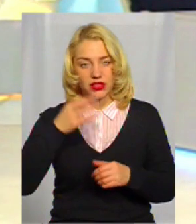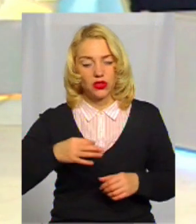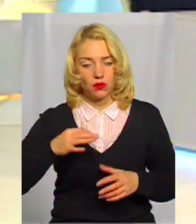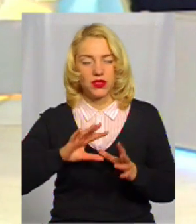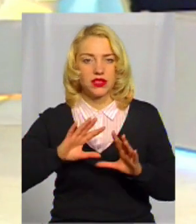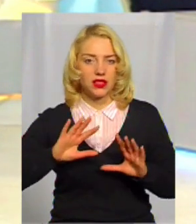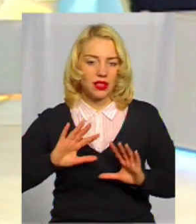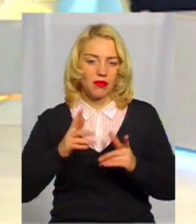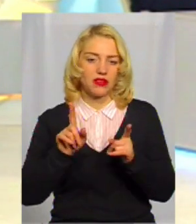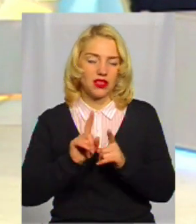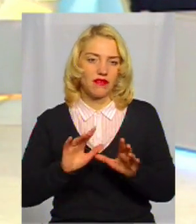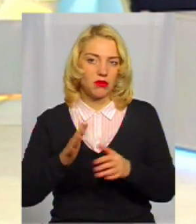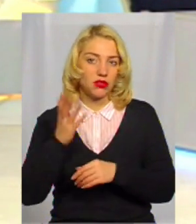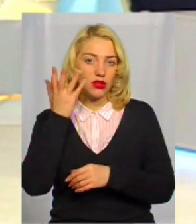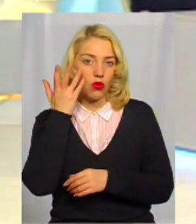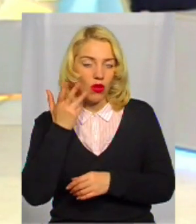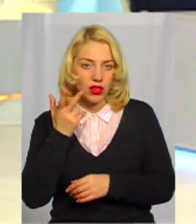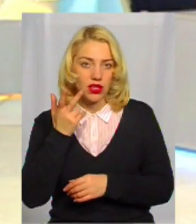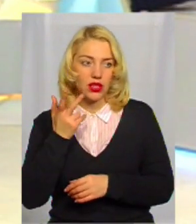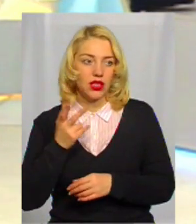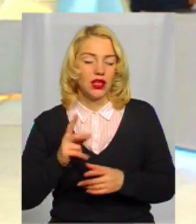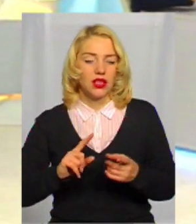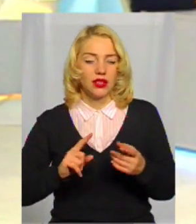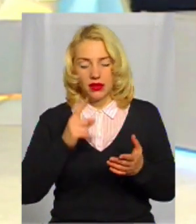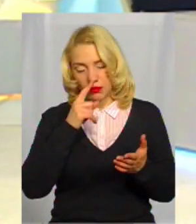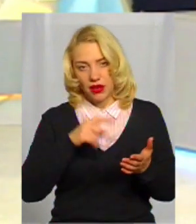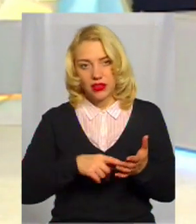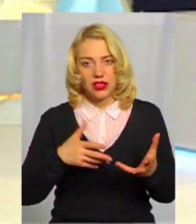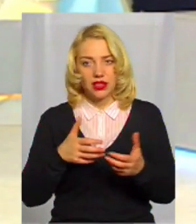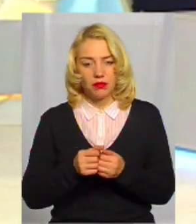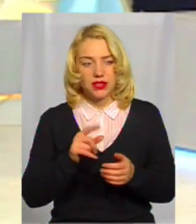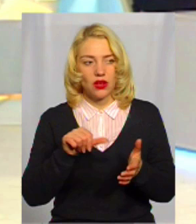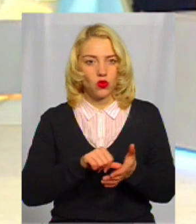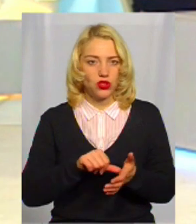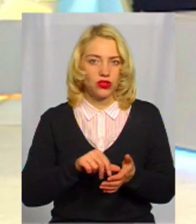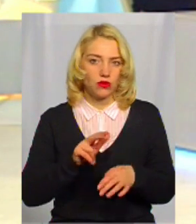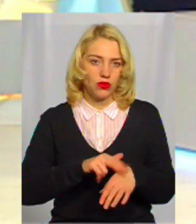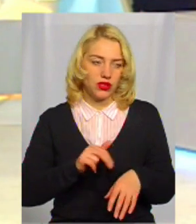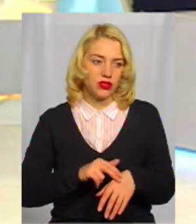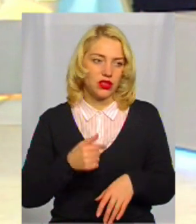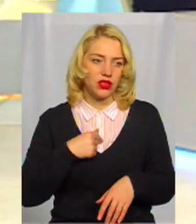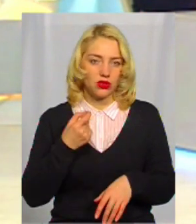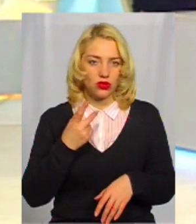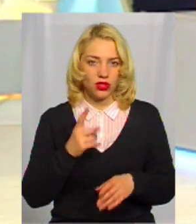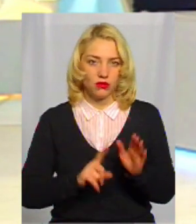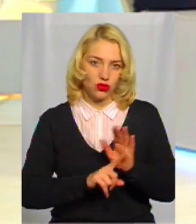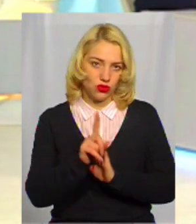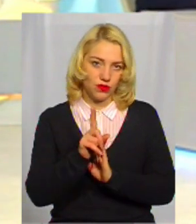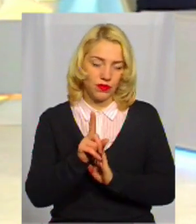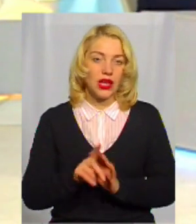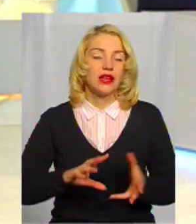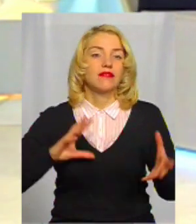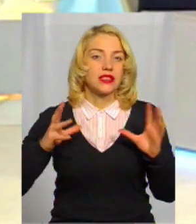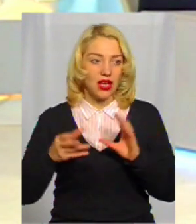трапляються такі випадки, коли трапляється ДТП з участю поліції? Я трошки, напевно, почну. Ну,